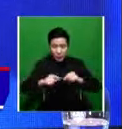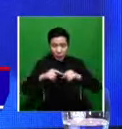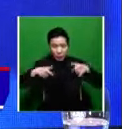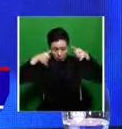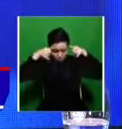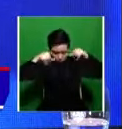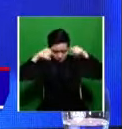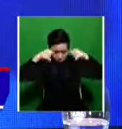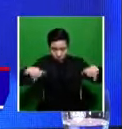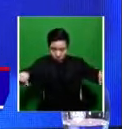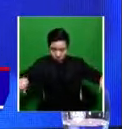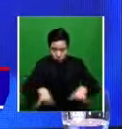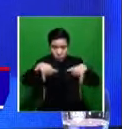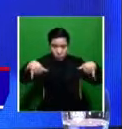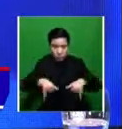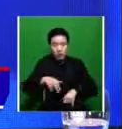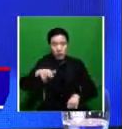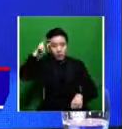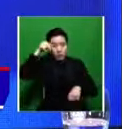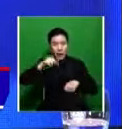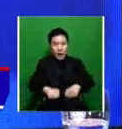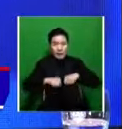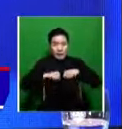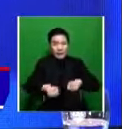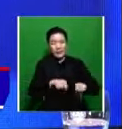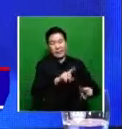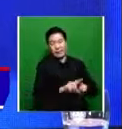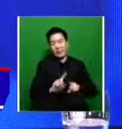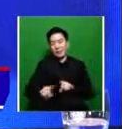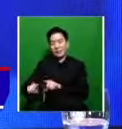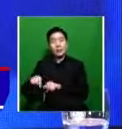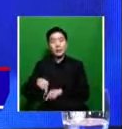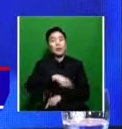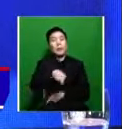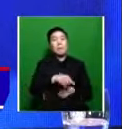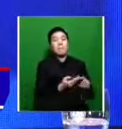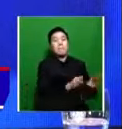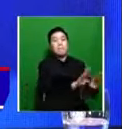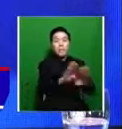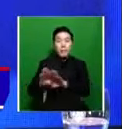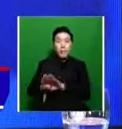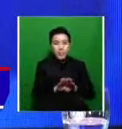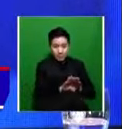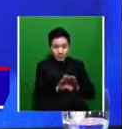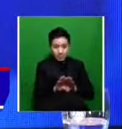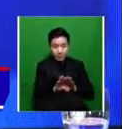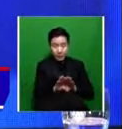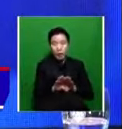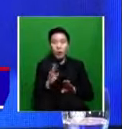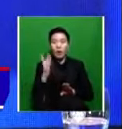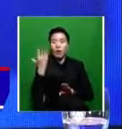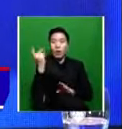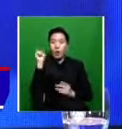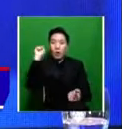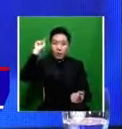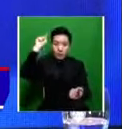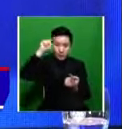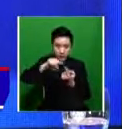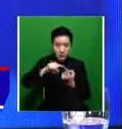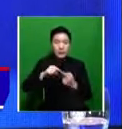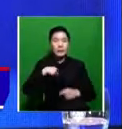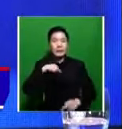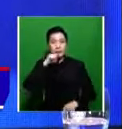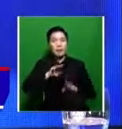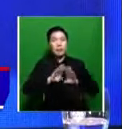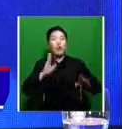ามม้านะครับอันนี้ทั่วประเทศจะต้องปิดจนกว่าจะมี คำสั่งต่อไปนะ